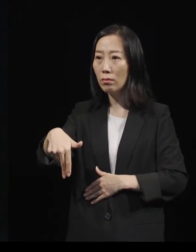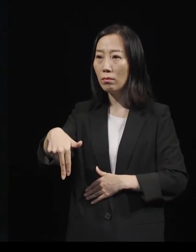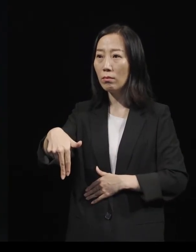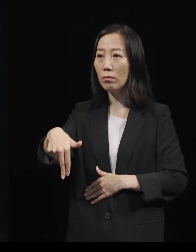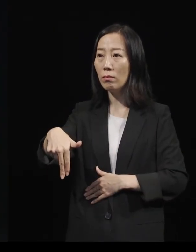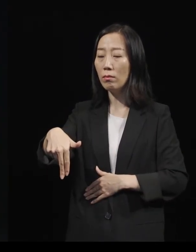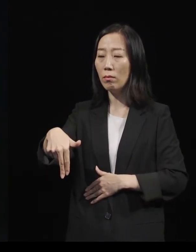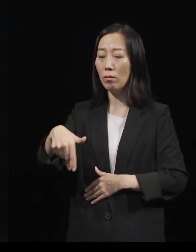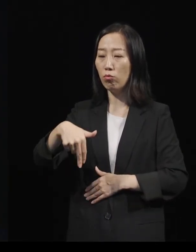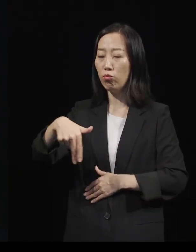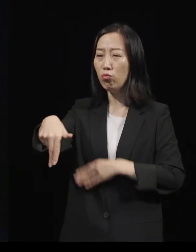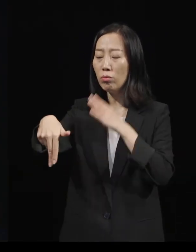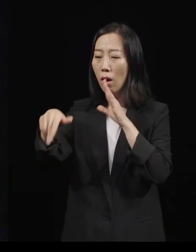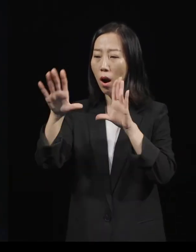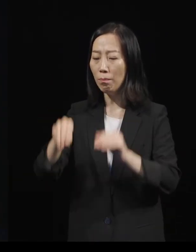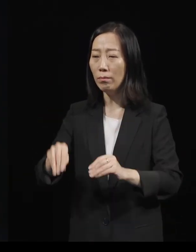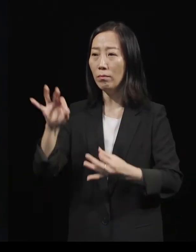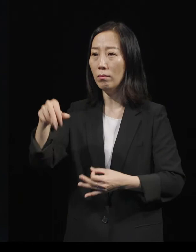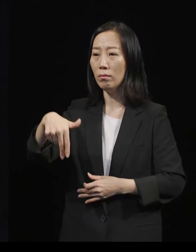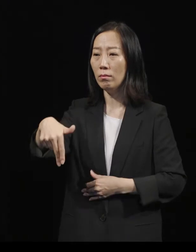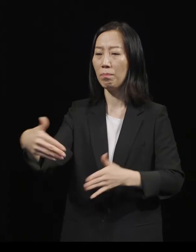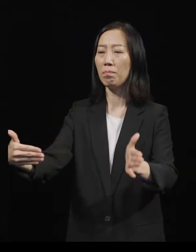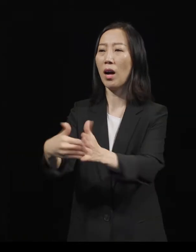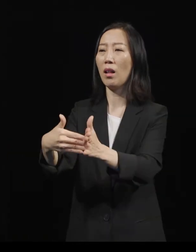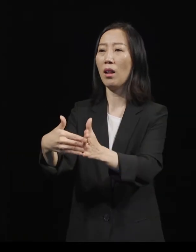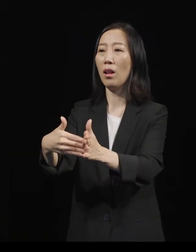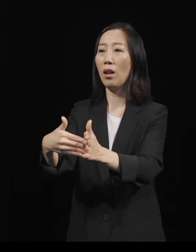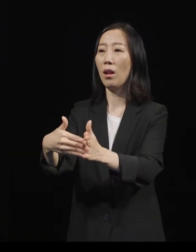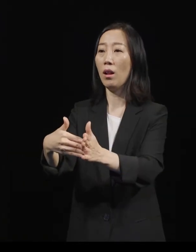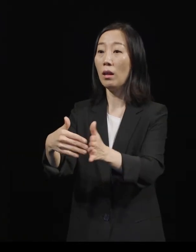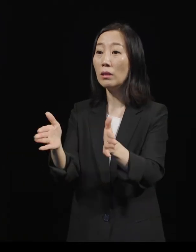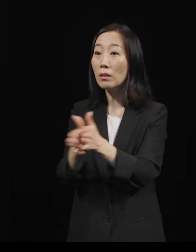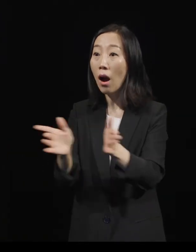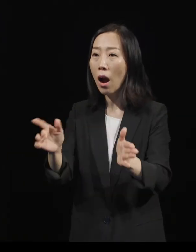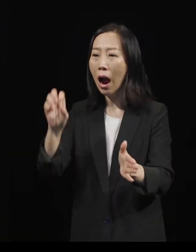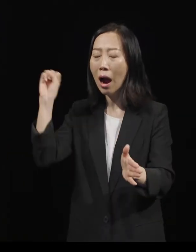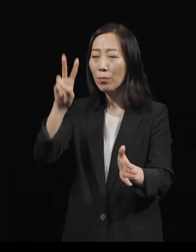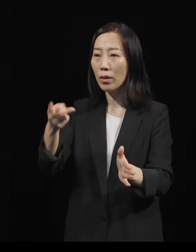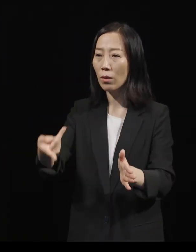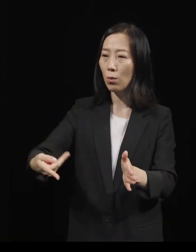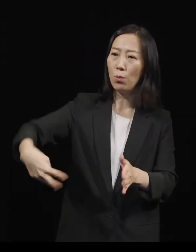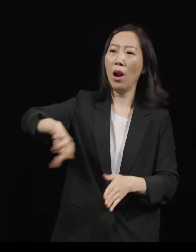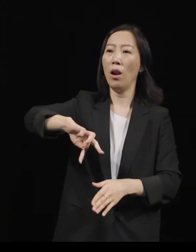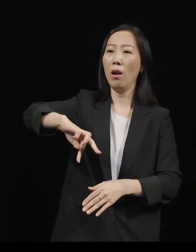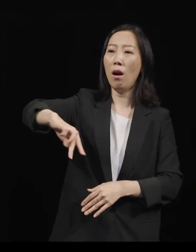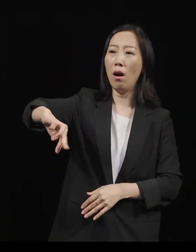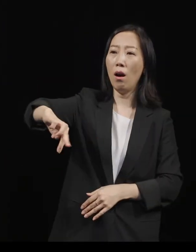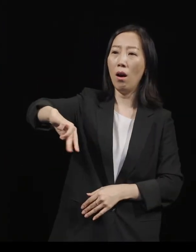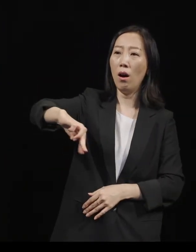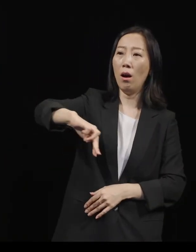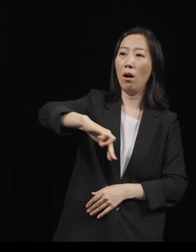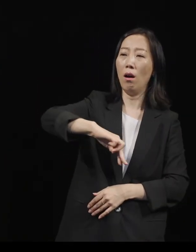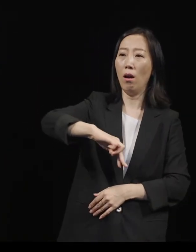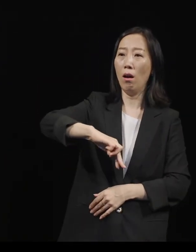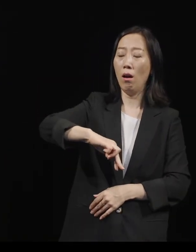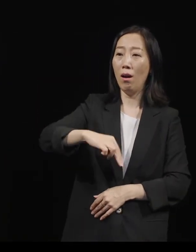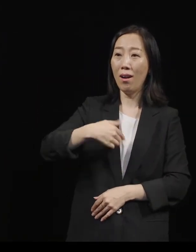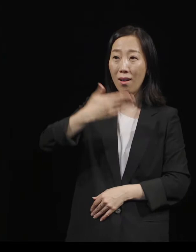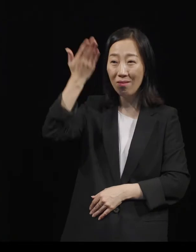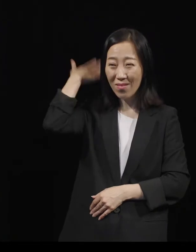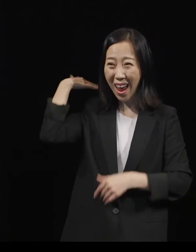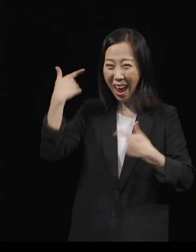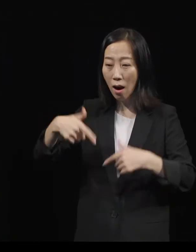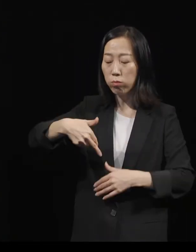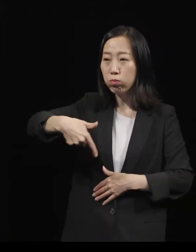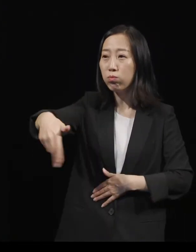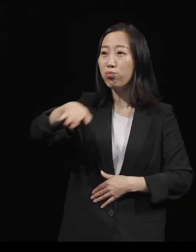아이가 가는 것을 앞으로 가는 것을 멈추고 갑자기 뒤로 가기 시작합니다. 앞으로 갈 때는 정말 천천히